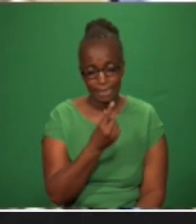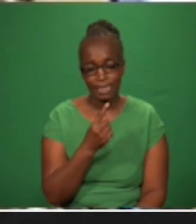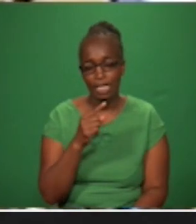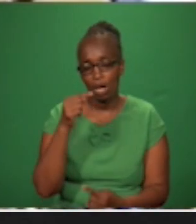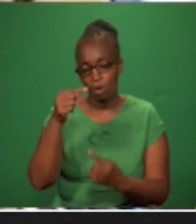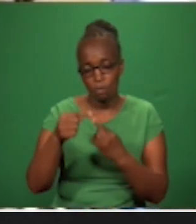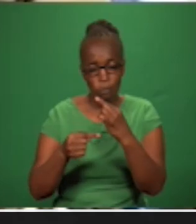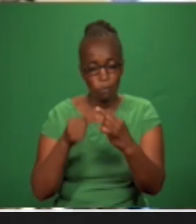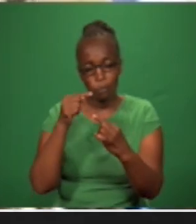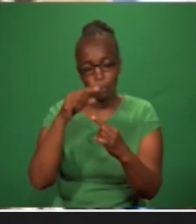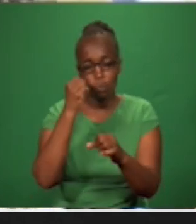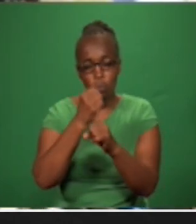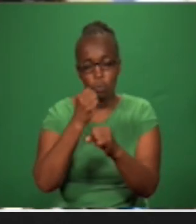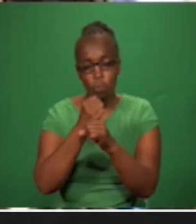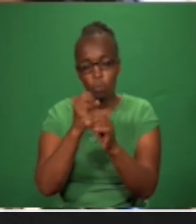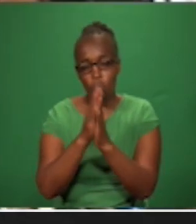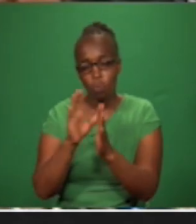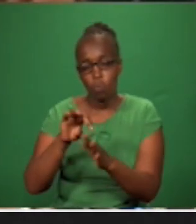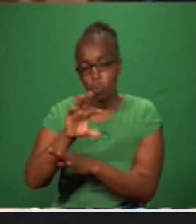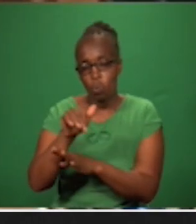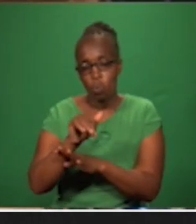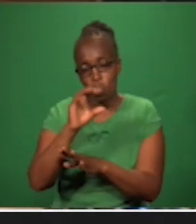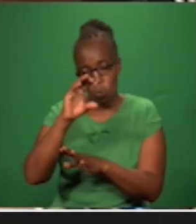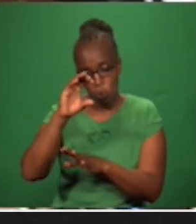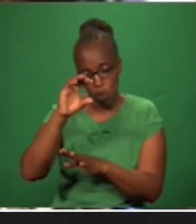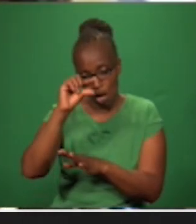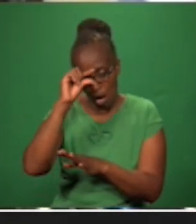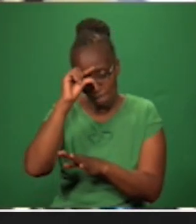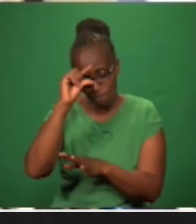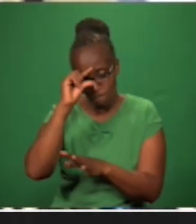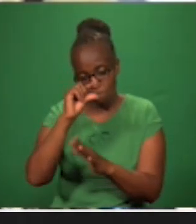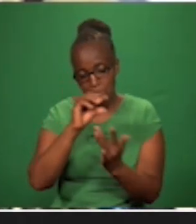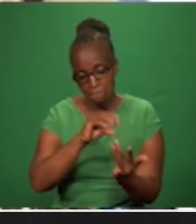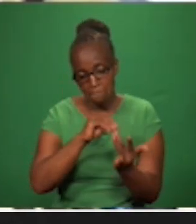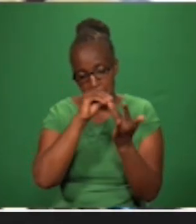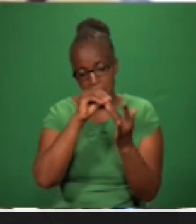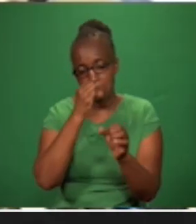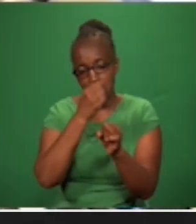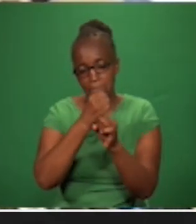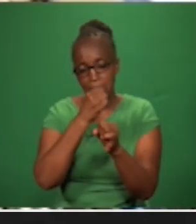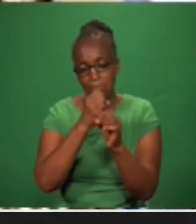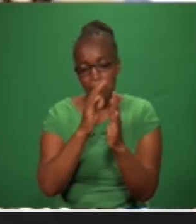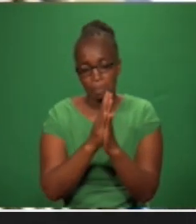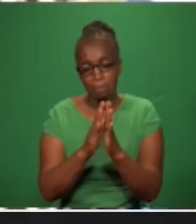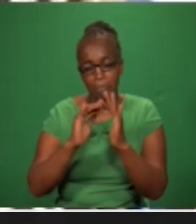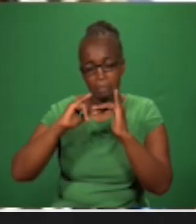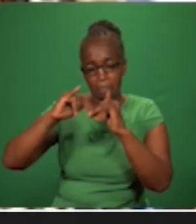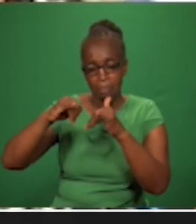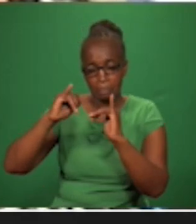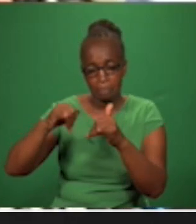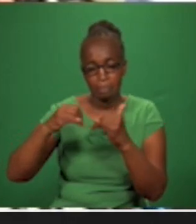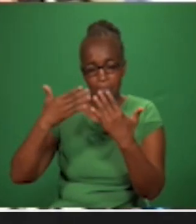wagonjwa. We are working very closely with the county government, and especially in regards to the issue of